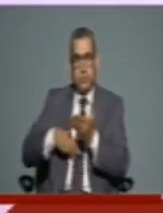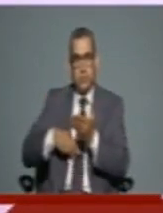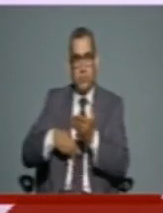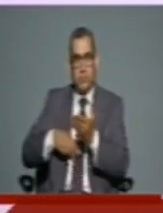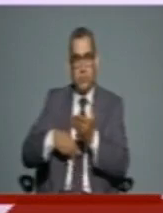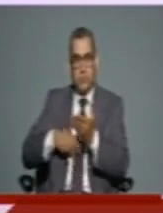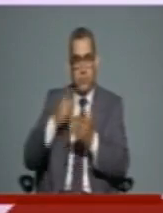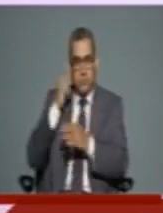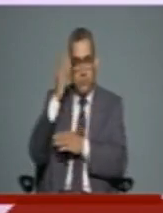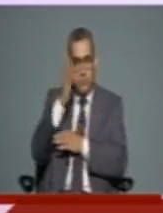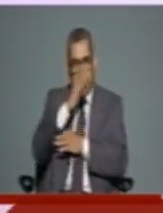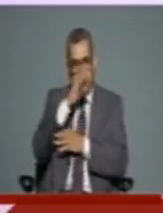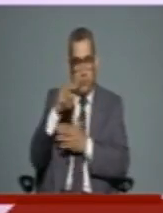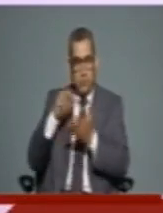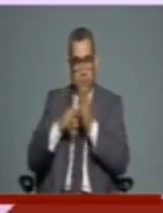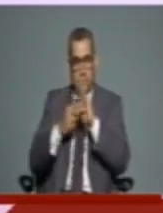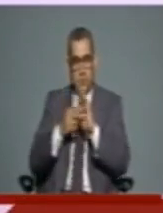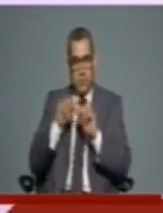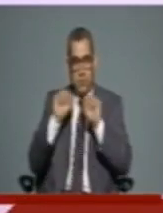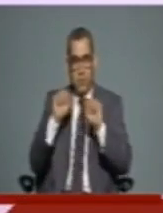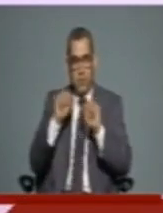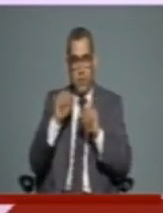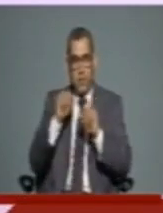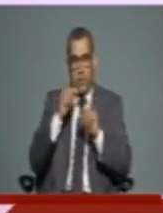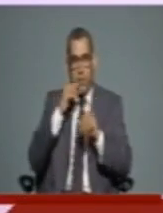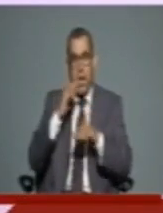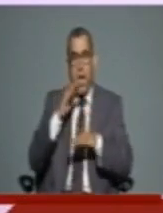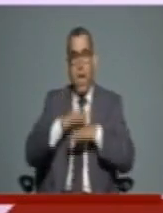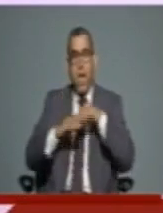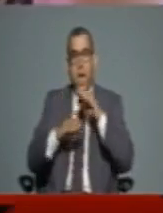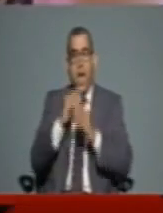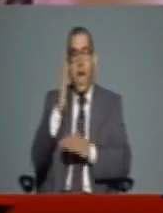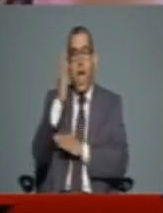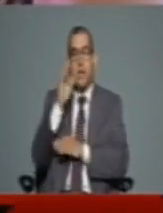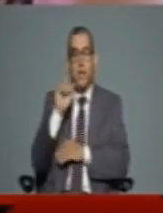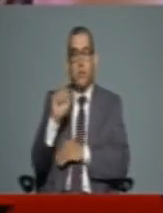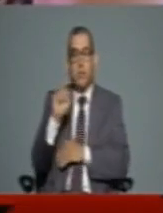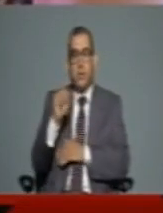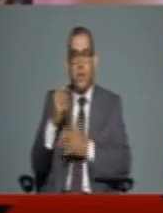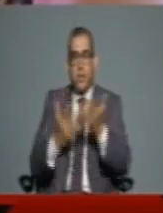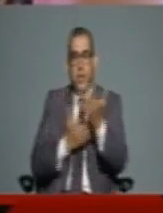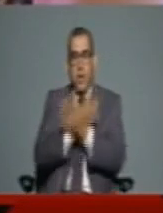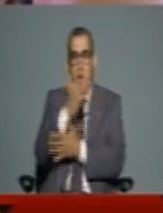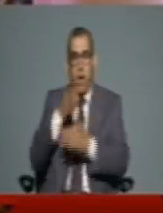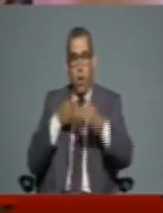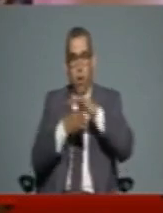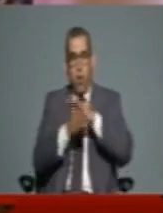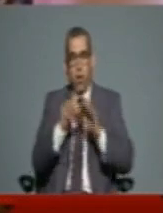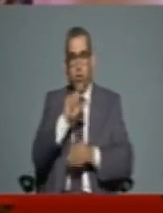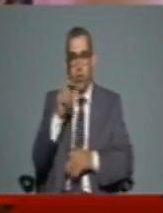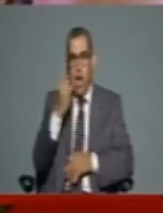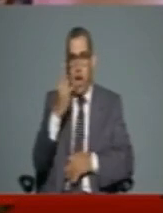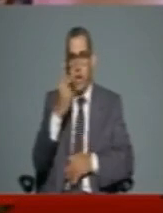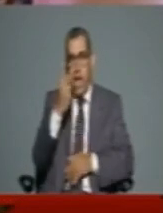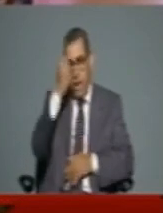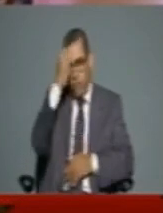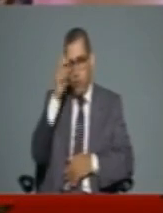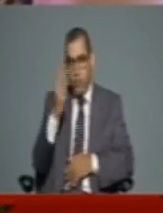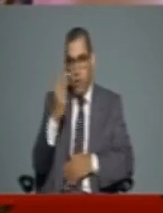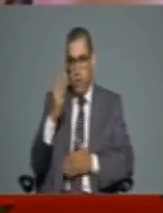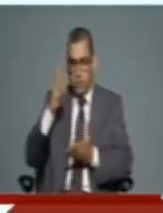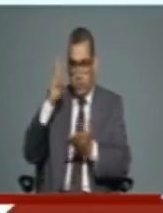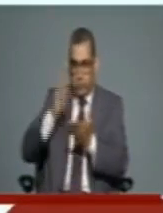الاستراتيجية للبنية الأساسية للتجارة الداخلية في أكتوبر 2017،